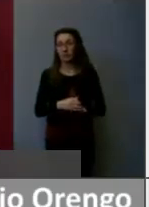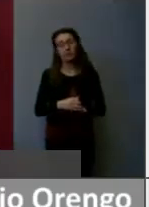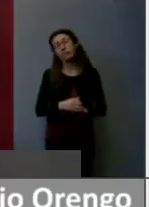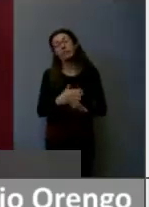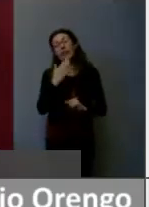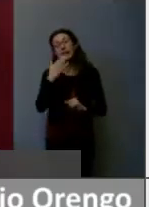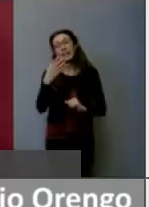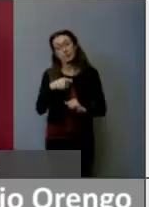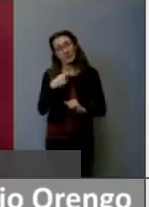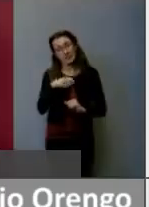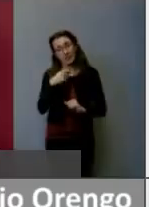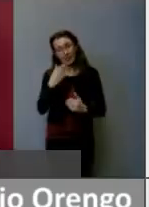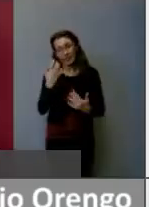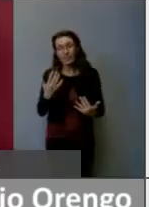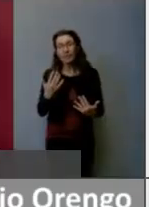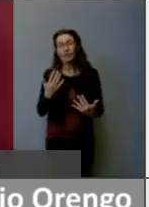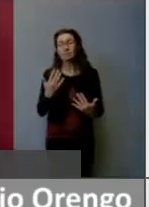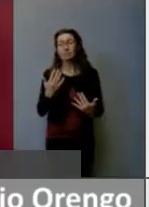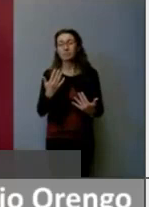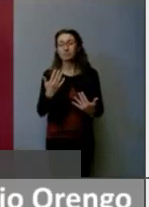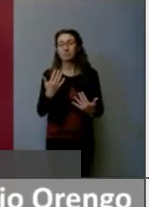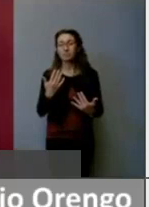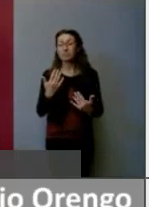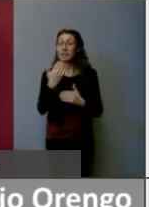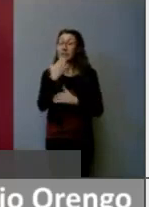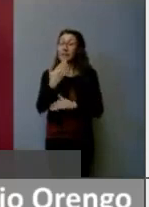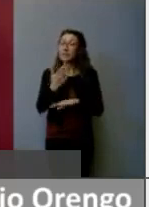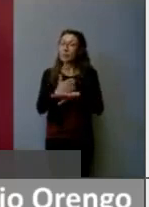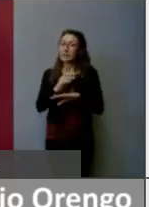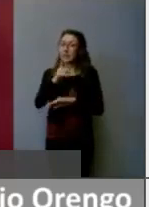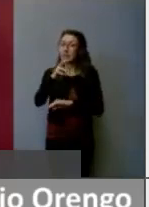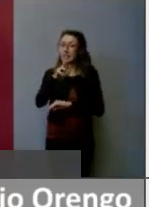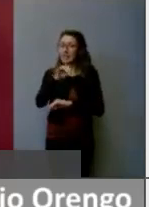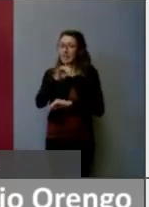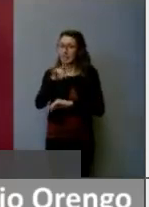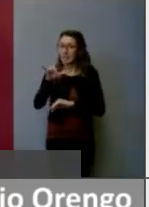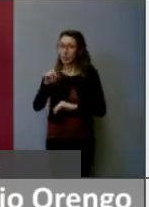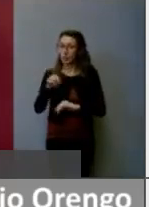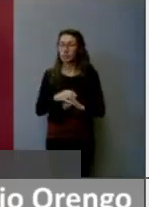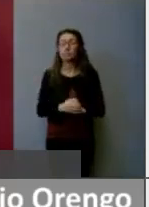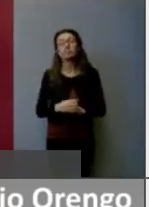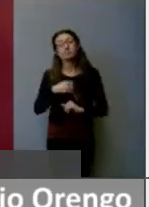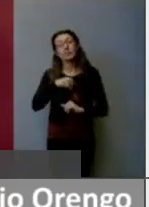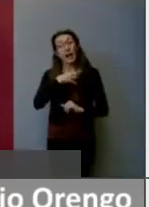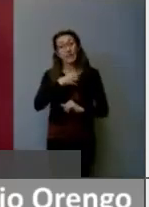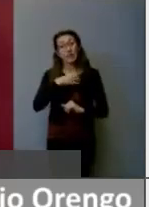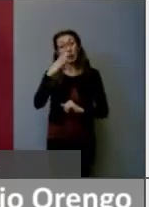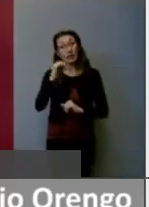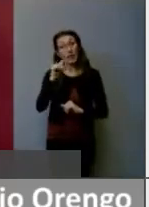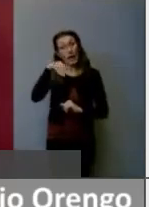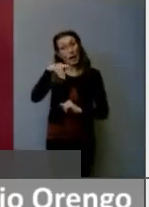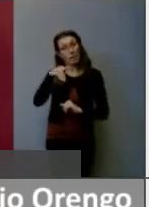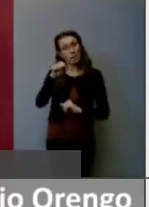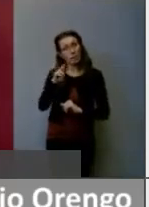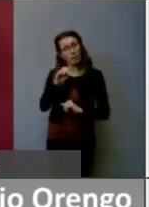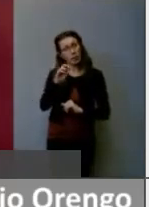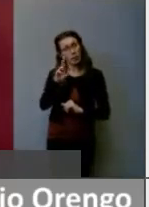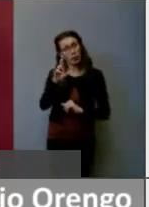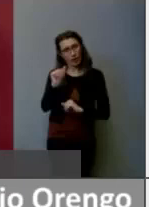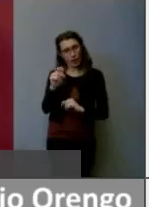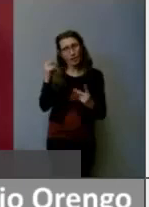Grazie Presidente, grazie Consigliere Grillo. Sono l'assessore Campora che sostituisco il